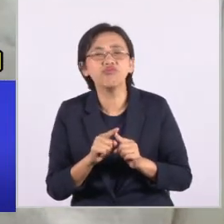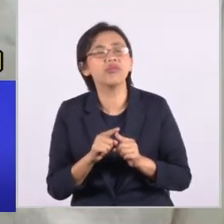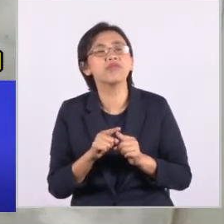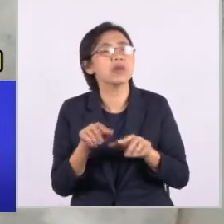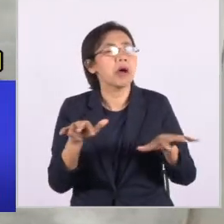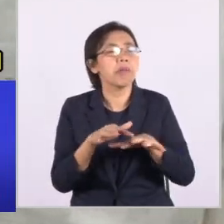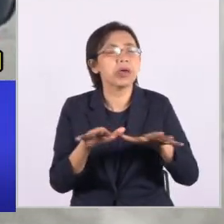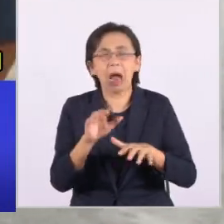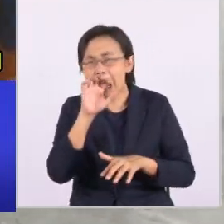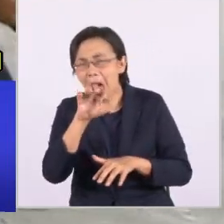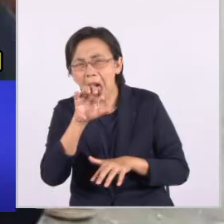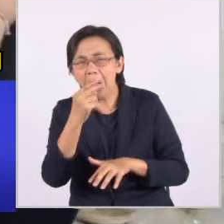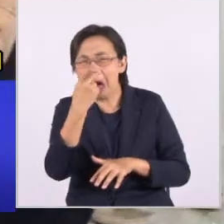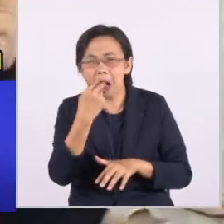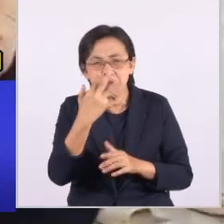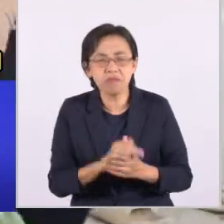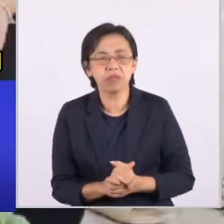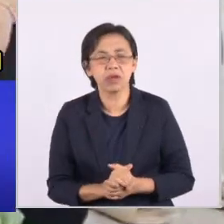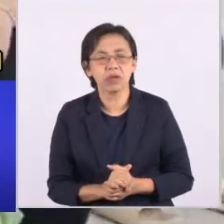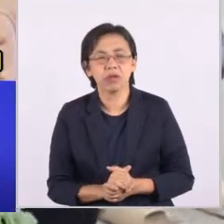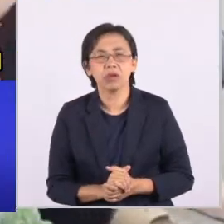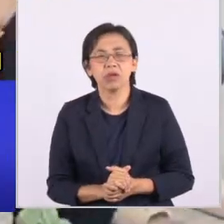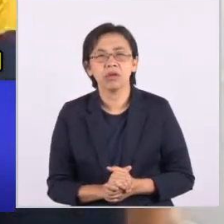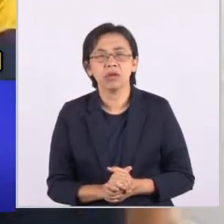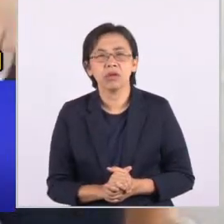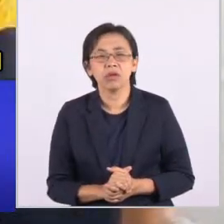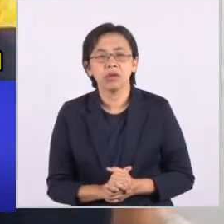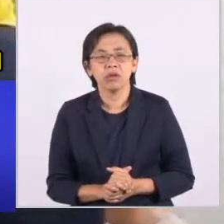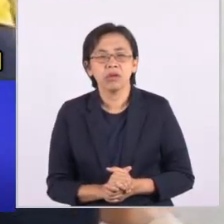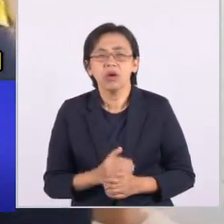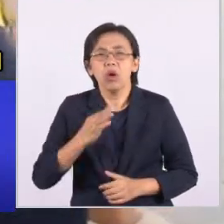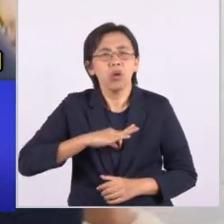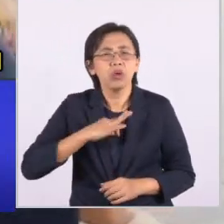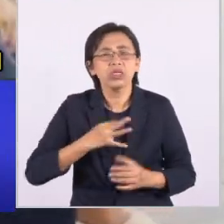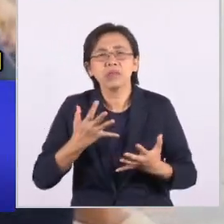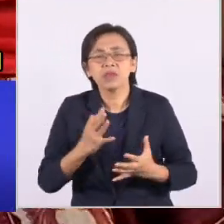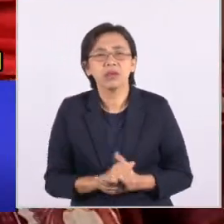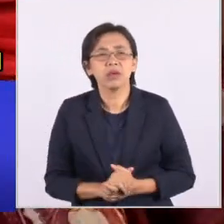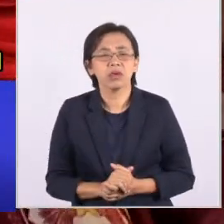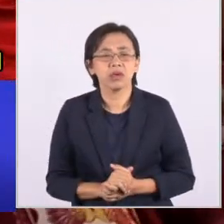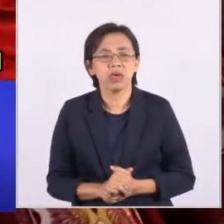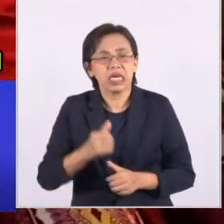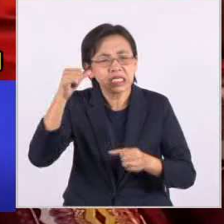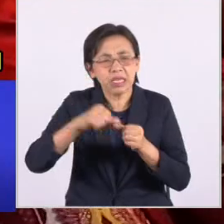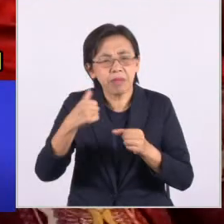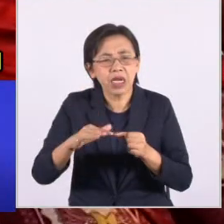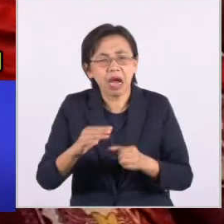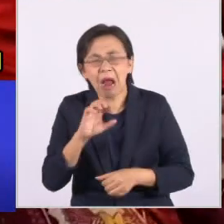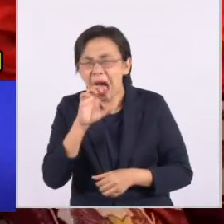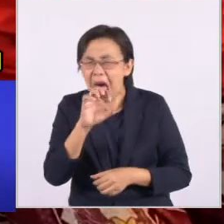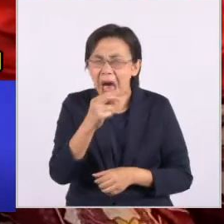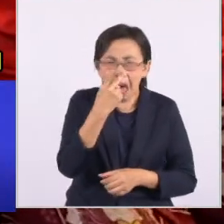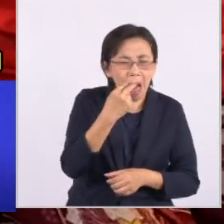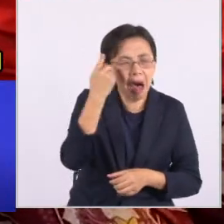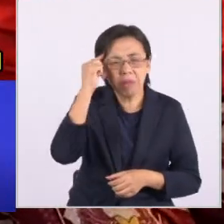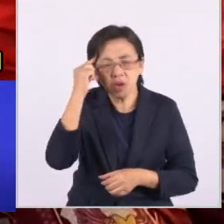งแล้วน้องเล่าให้ฟังบอกว่าตอนเวลาที่เกิดขึ้นอย่างที่ผู้ใหญ่เขาพูดเนี่ยหนูไม่รู้สึกตัวอะไรเลยนะจำเหตุการณ์อะไรไม่ได้เลยนะคะรู้แค่ว่